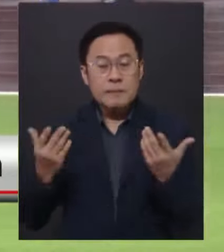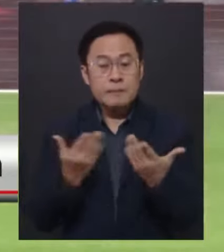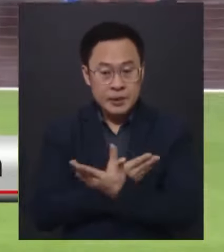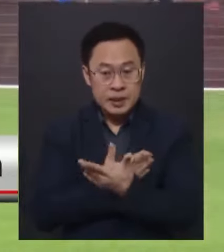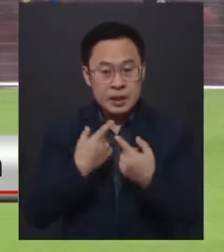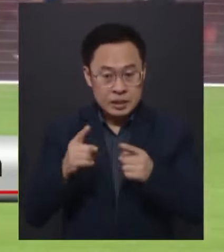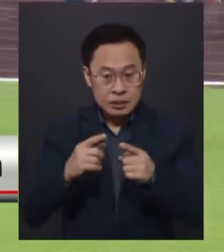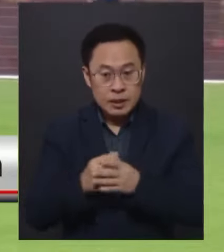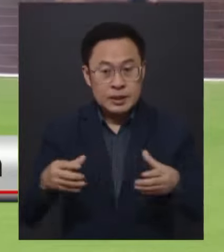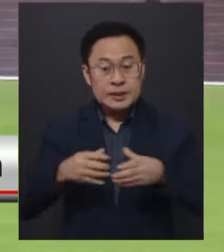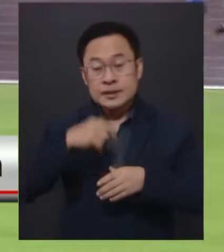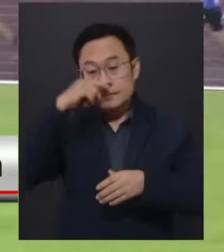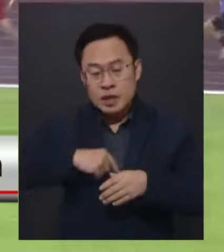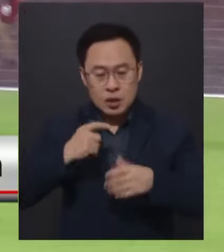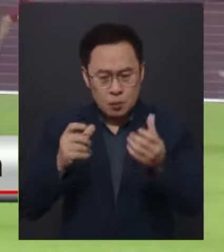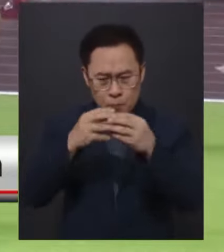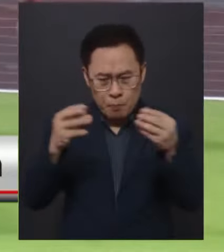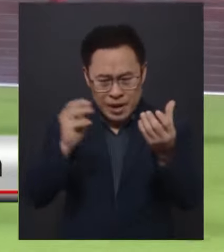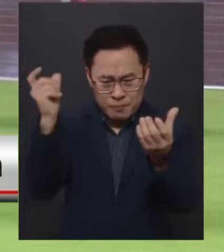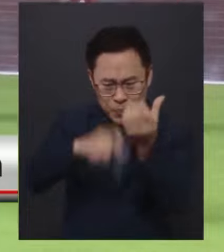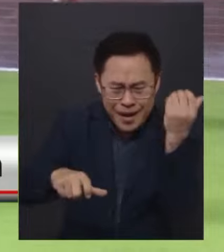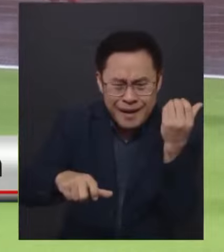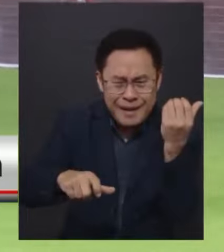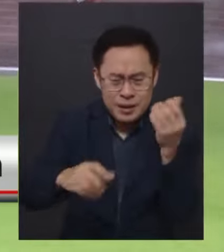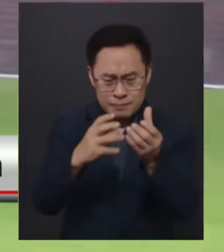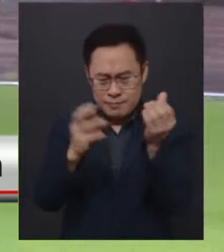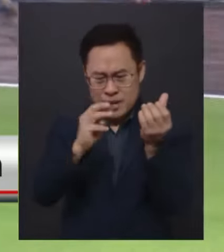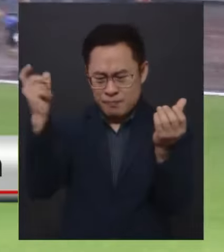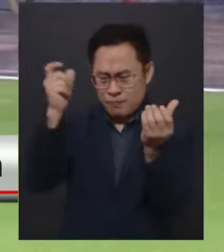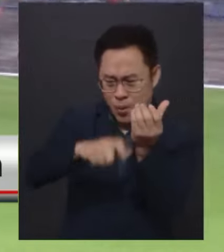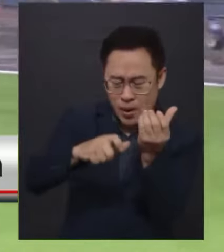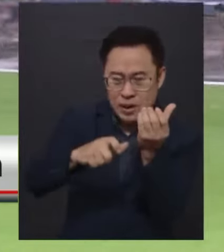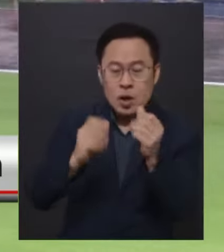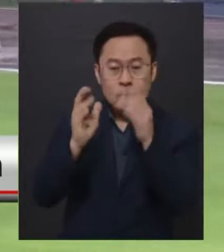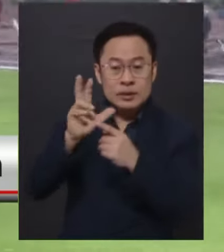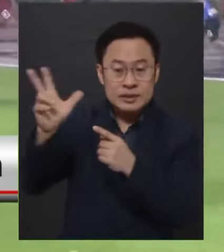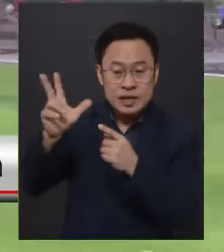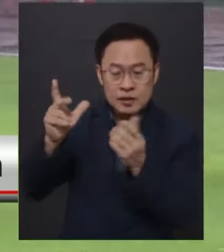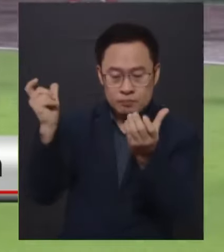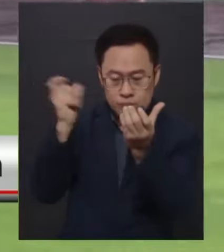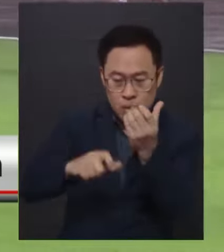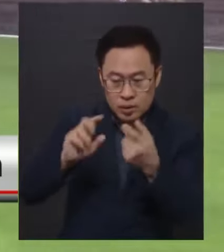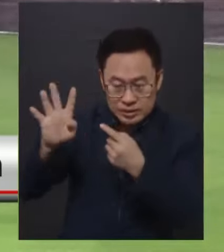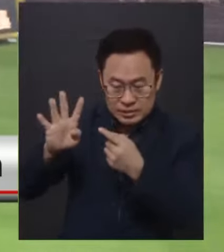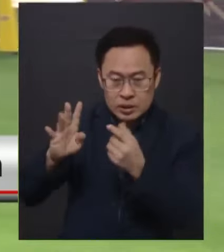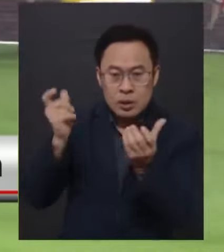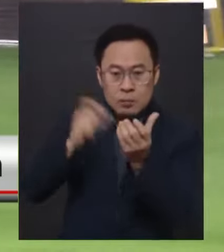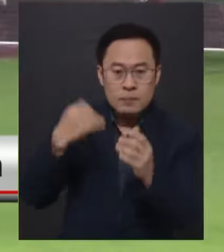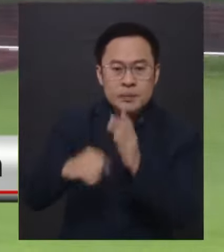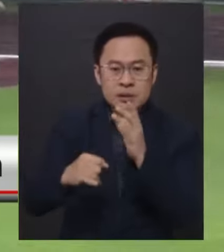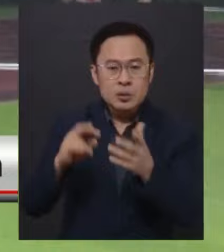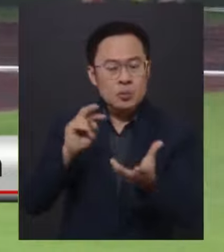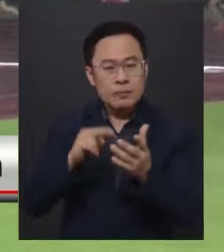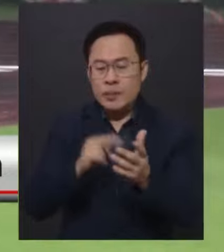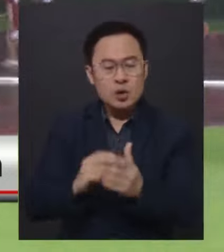ผัดหนุ่มไทยครับพาดท่าไปทำไม้หลุดมือครับระหว่างส่งจากไม้ 3สู่ไม้ 4ทำให้ผิดกติกาก็ไม่มี